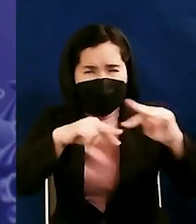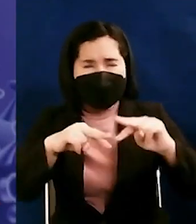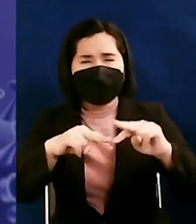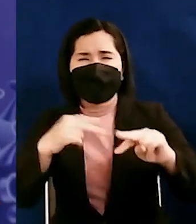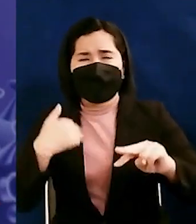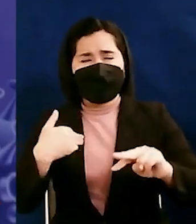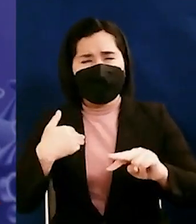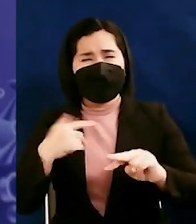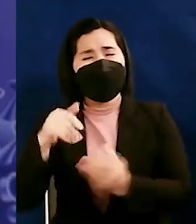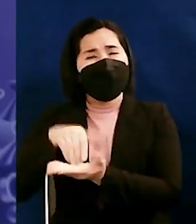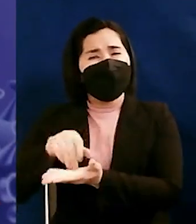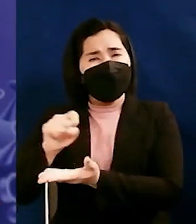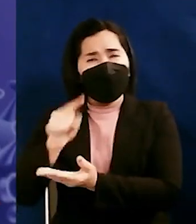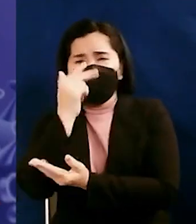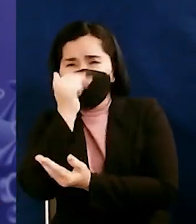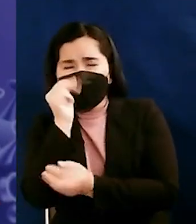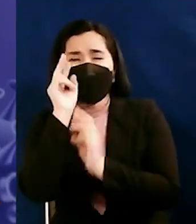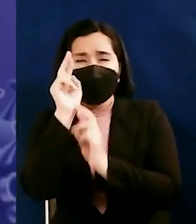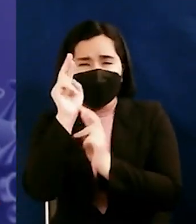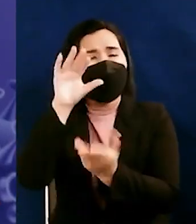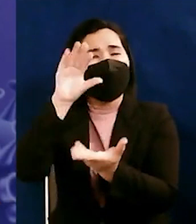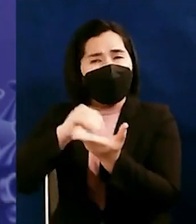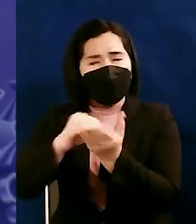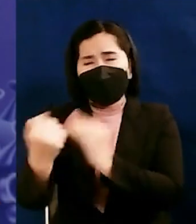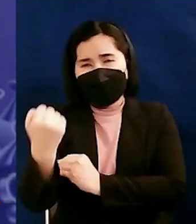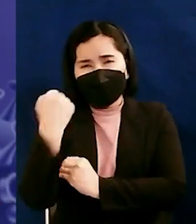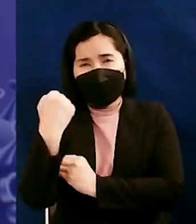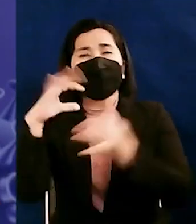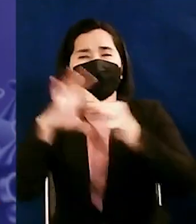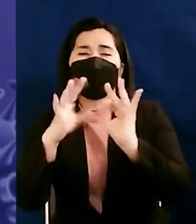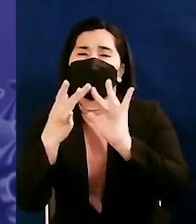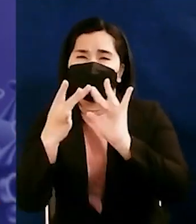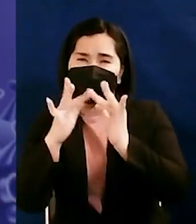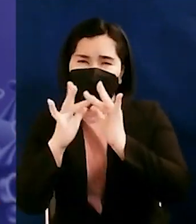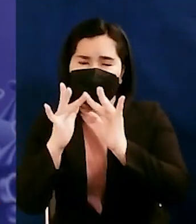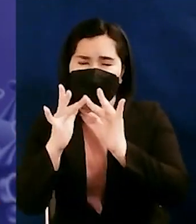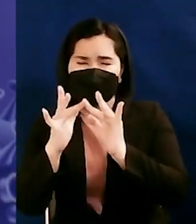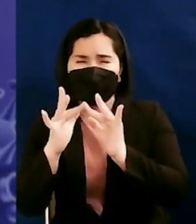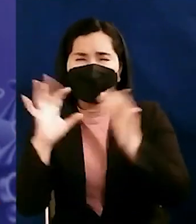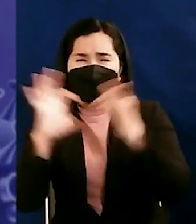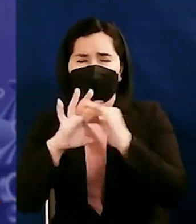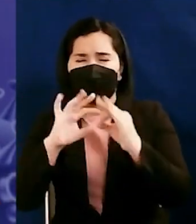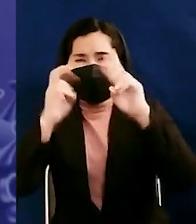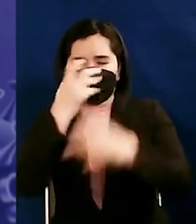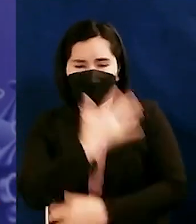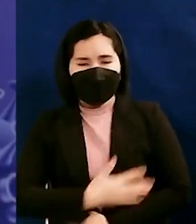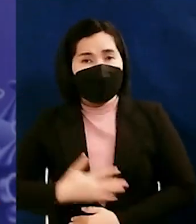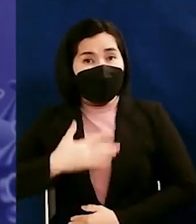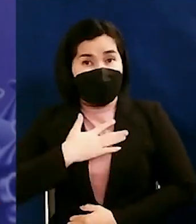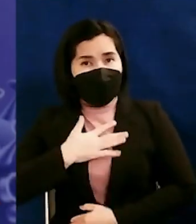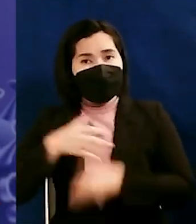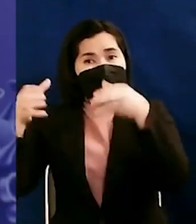จัดตั้งศูนย์เฝ้าระวังความมั่นคงปลอดภัยไซเบอร์ภาคสุขภาพนะครับเกิดขึ้นนะครับเพื่อจะมอนิเต